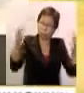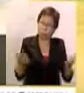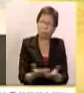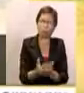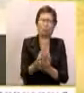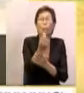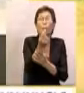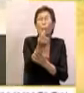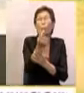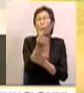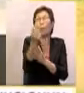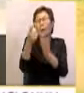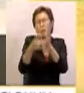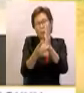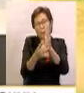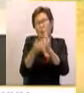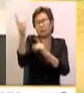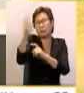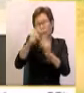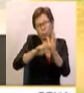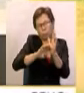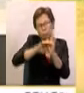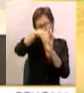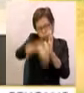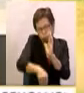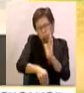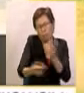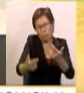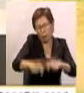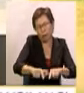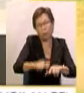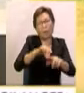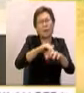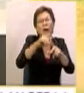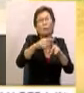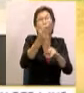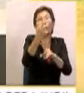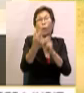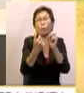Kejatuhan harga minyak sawit paling kritikal berlaku pada November